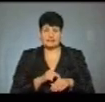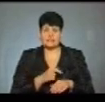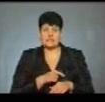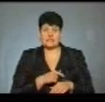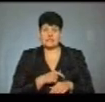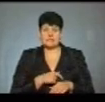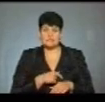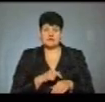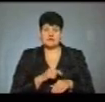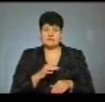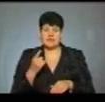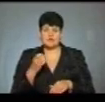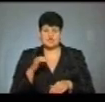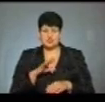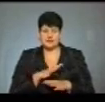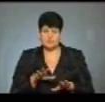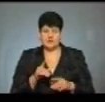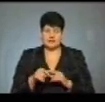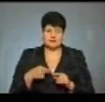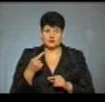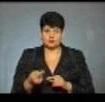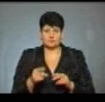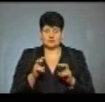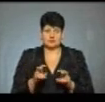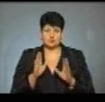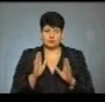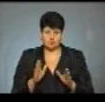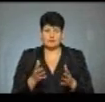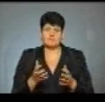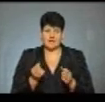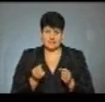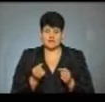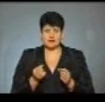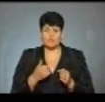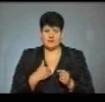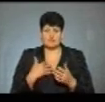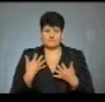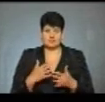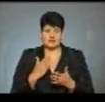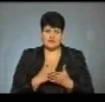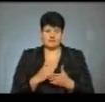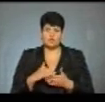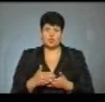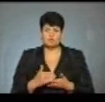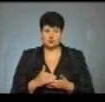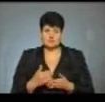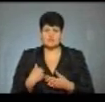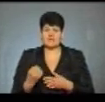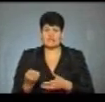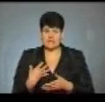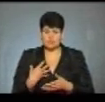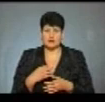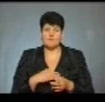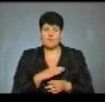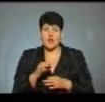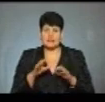1 січня точно не буде. Я думаю, що на наступному пленарному засіданні в нас вже буде прийнятий, тому що він вже в мене є, навіть в ноутбуці мені кинули повністю